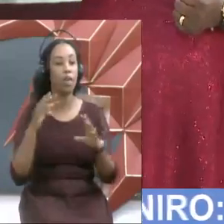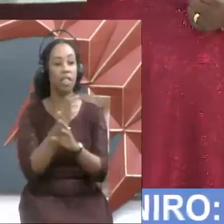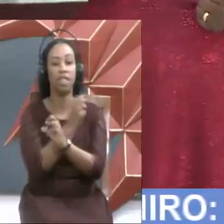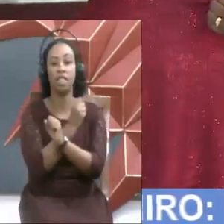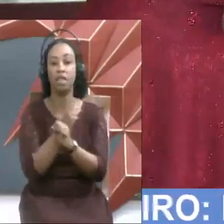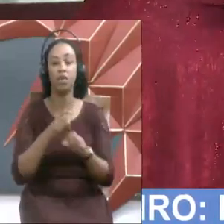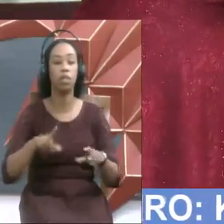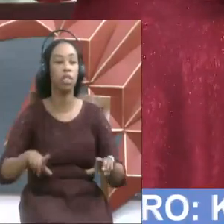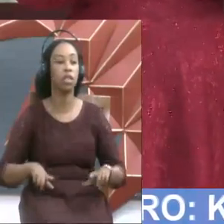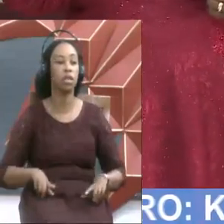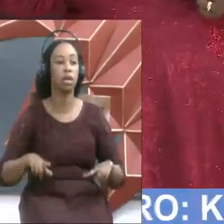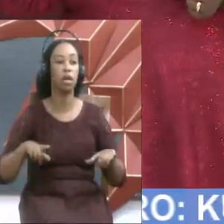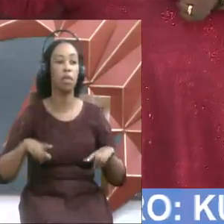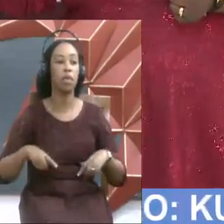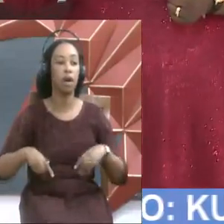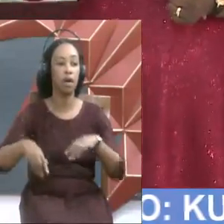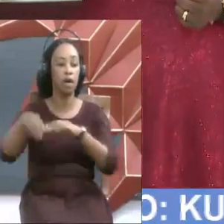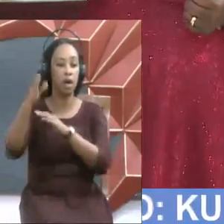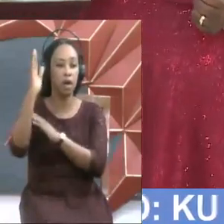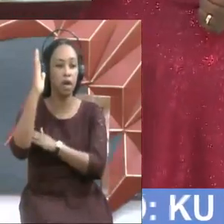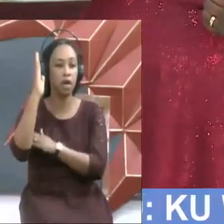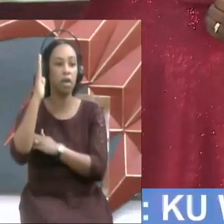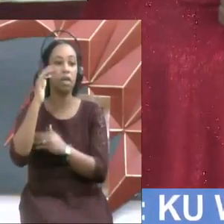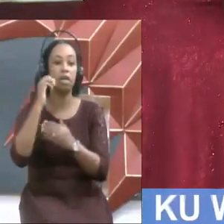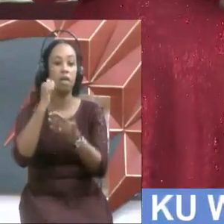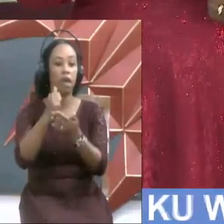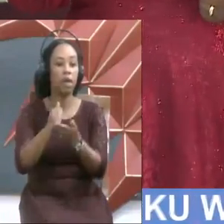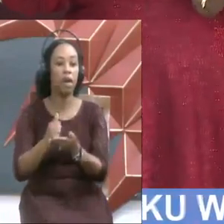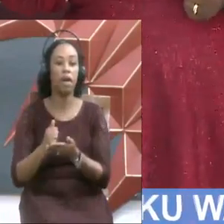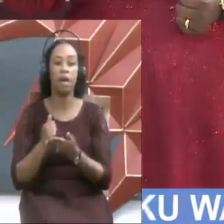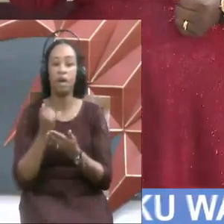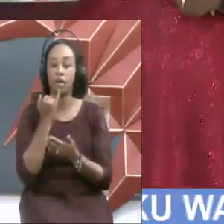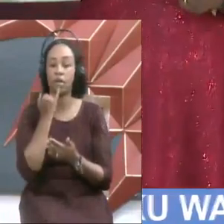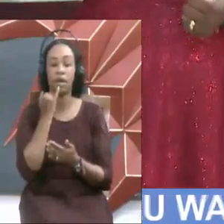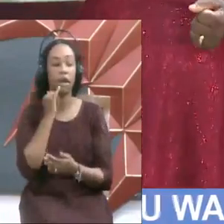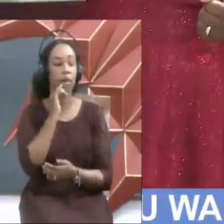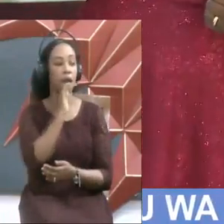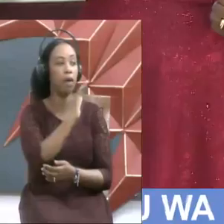una yabula mana kabara mana bawe